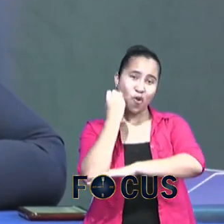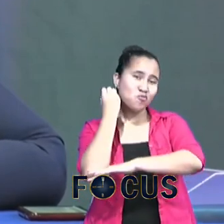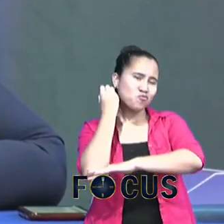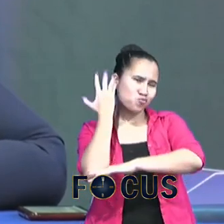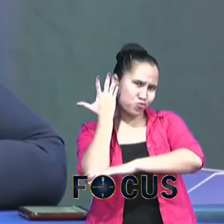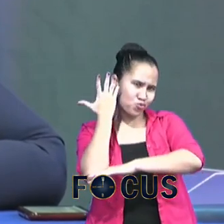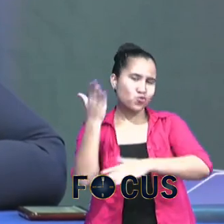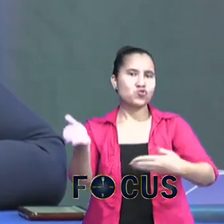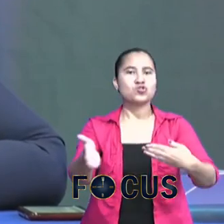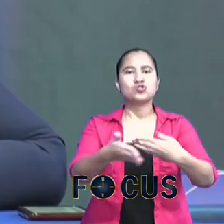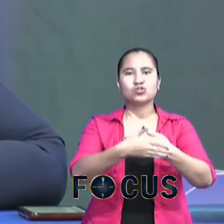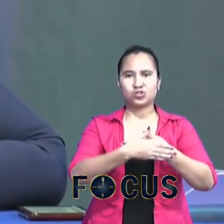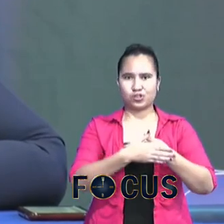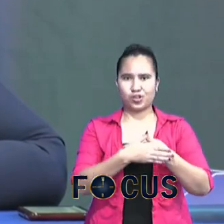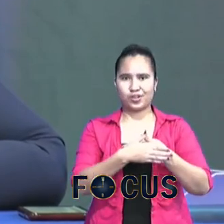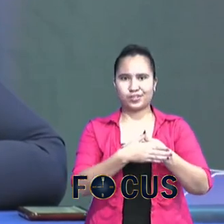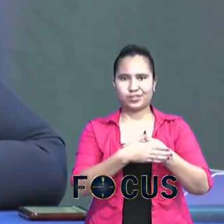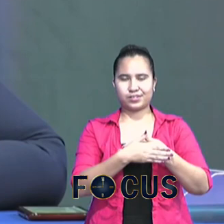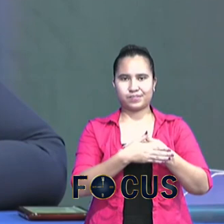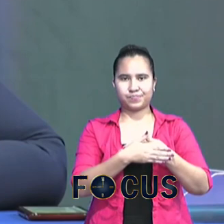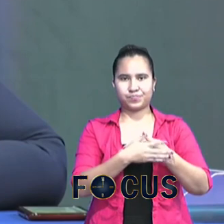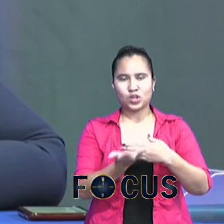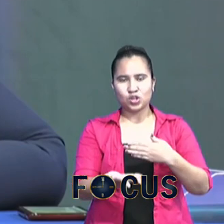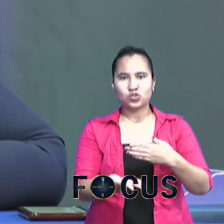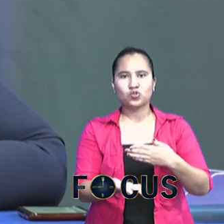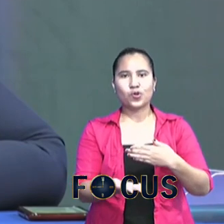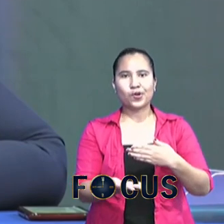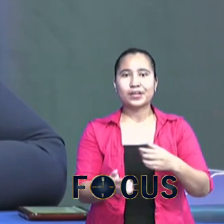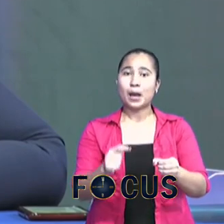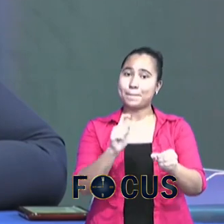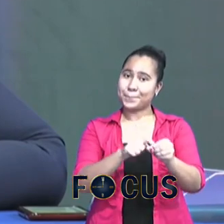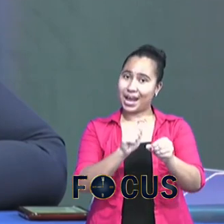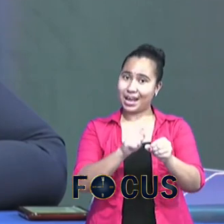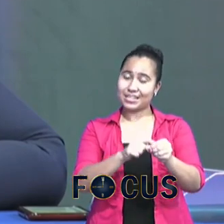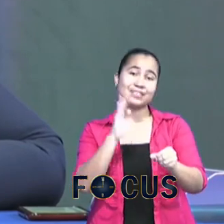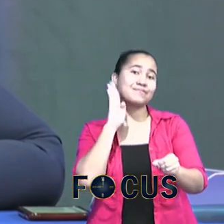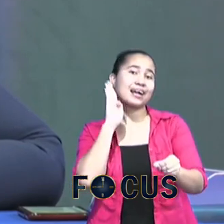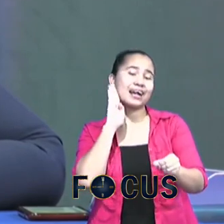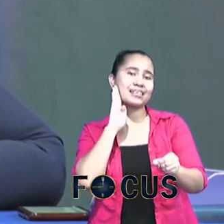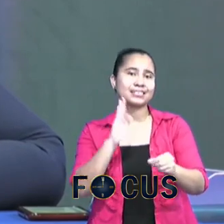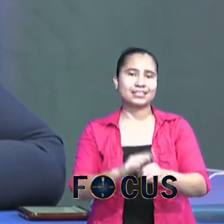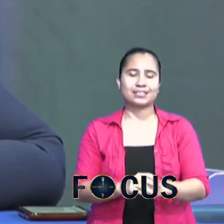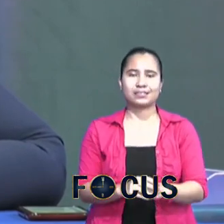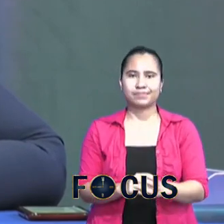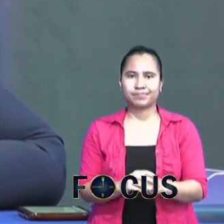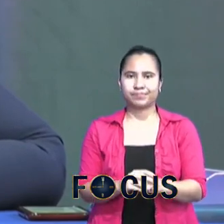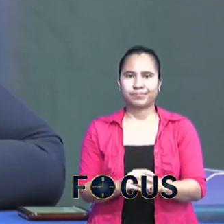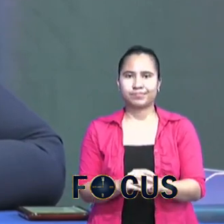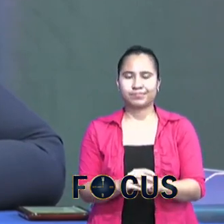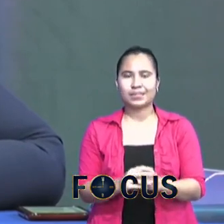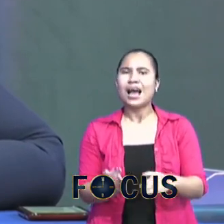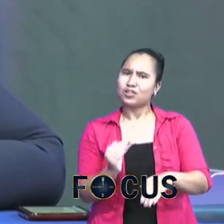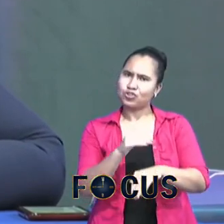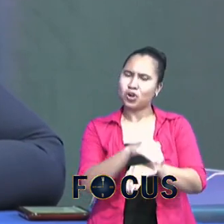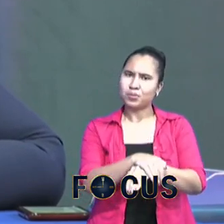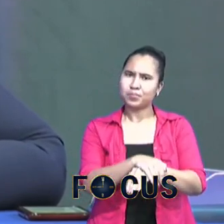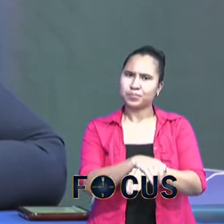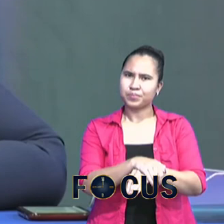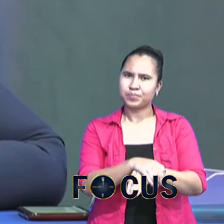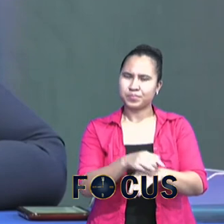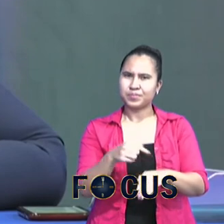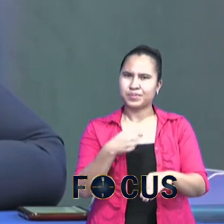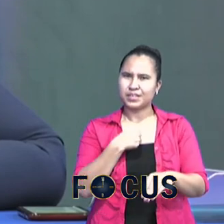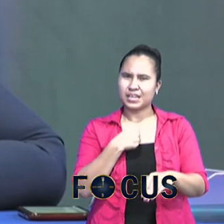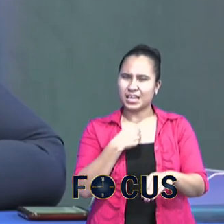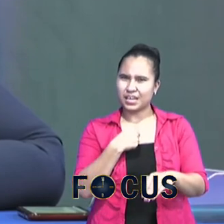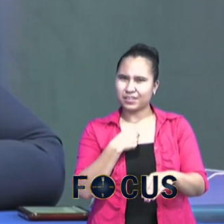doen sluiten in verband met de paasvakantie. En het gaat om, en ik wil even kijken of u de aantallen